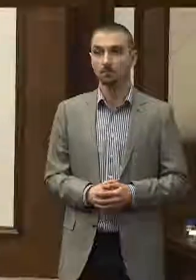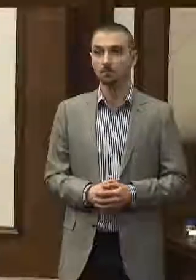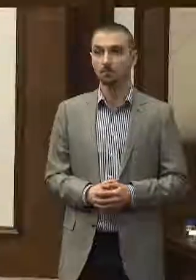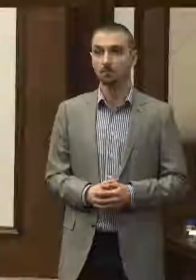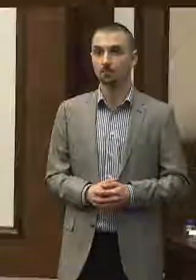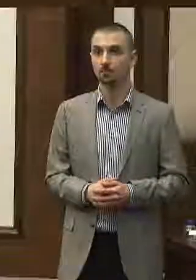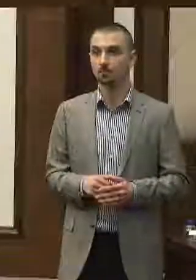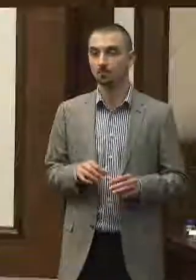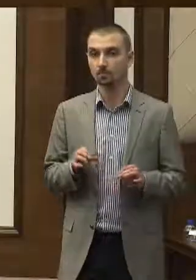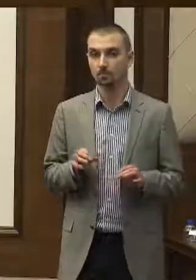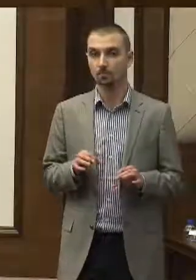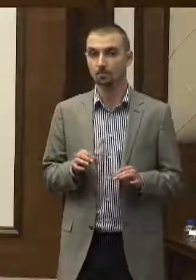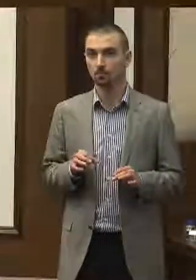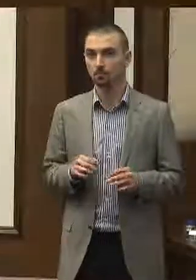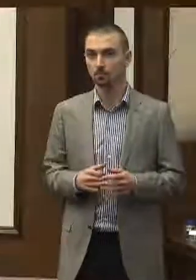Şimdiki